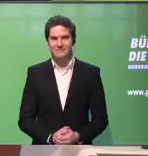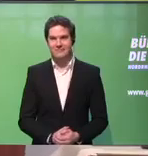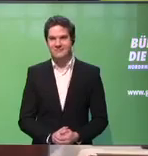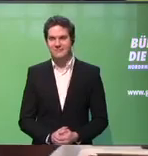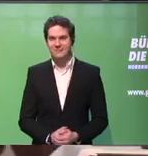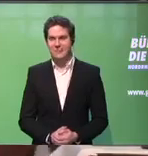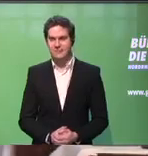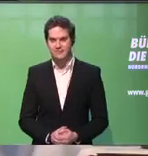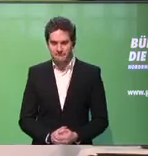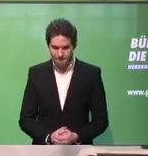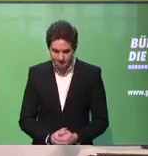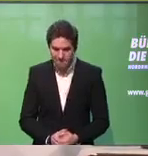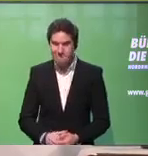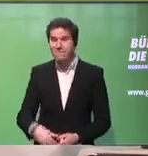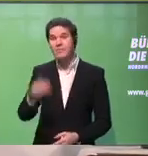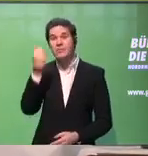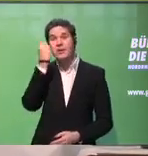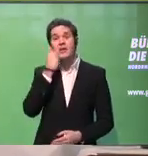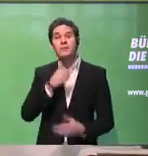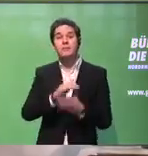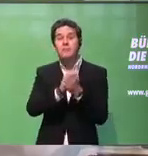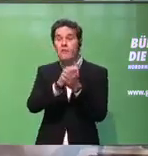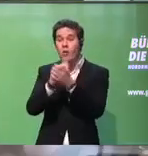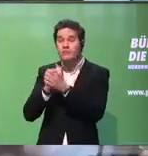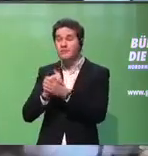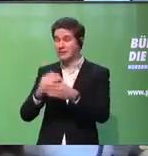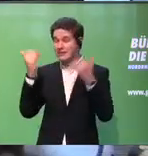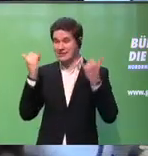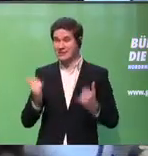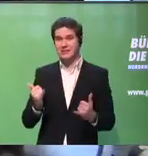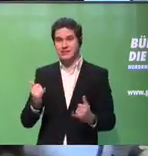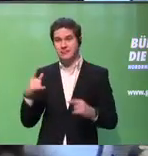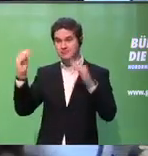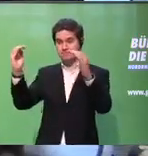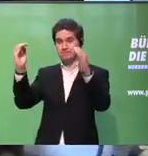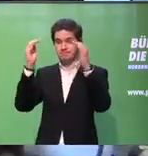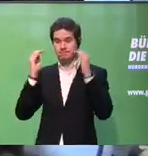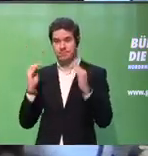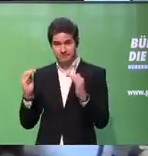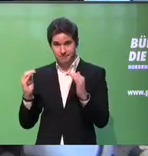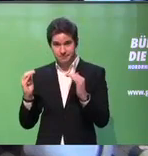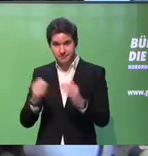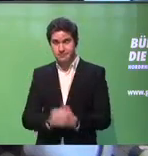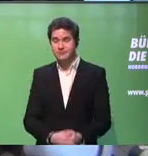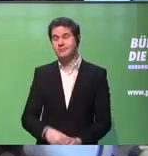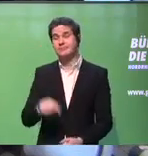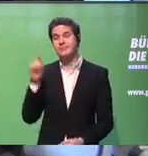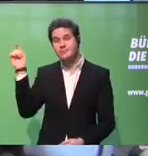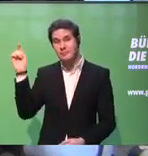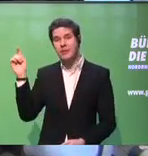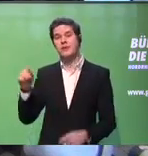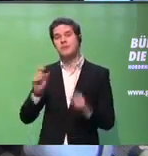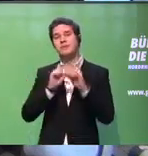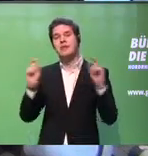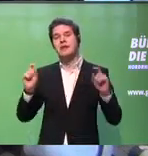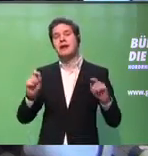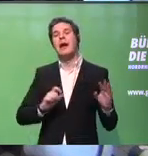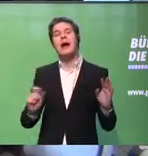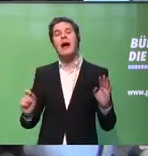Liebe Freundinnen und Freunde, wir kommen schon zum nächsten Tagesordnungspunkt. Und das ist der Tagesordnungspunkt NRW im